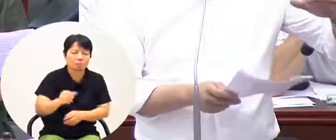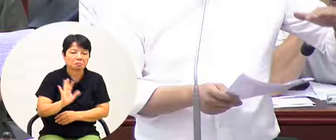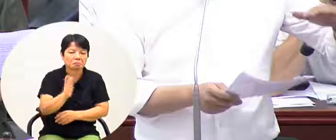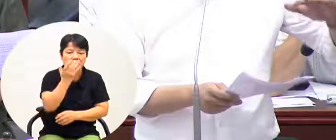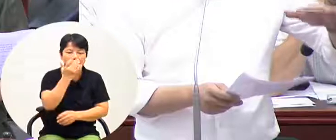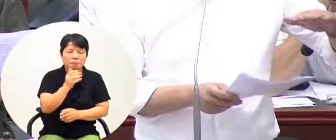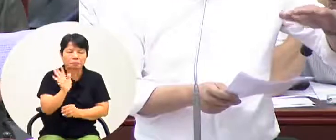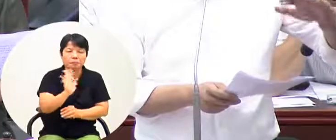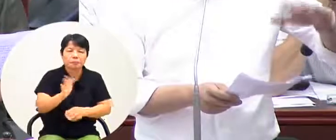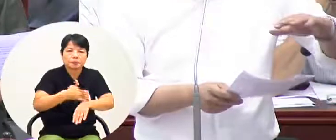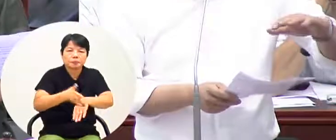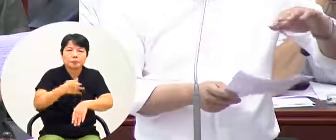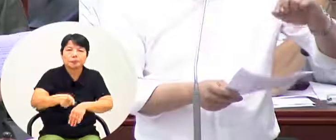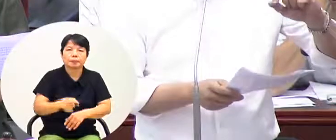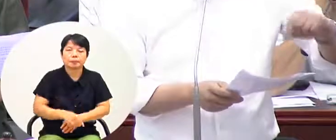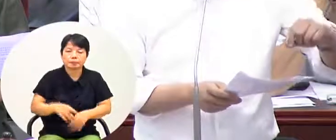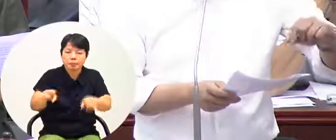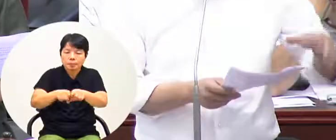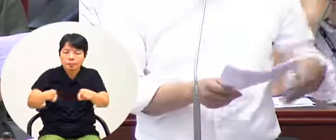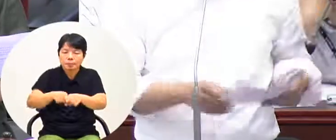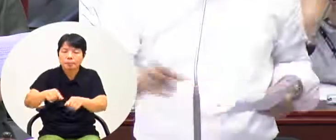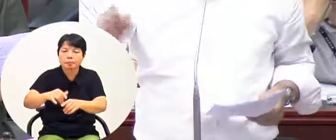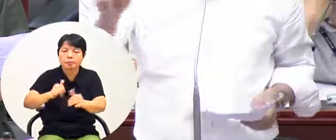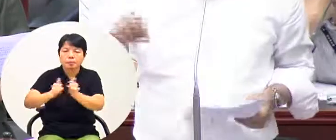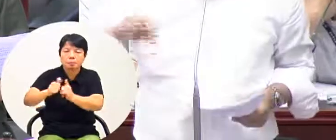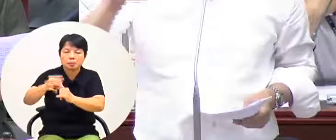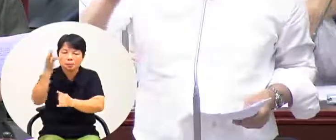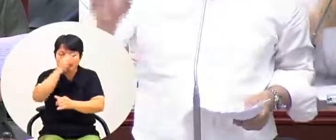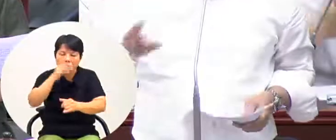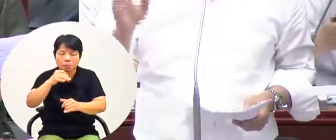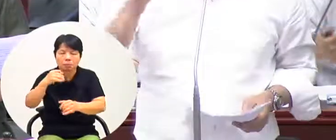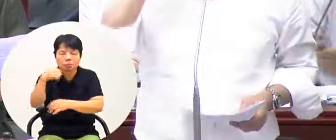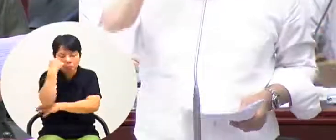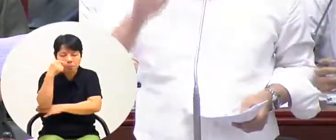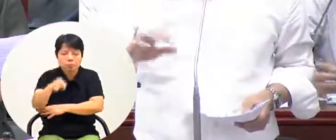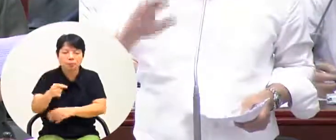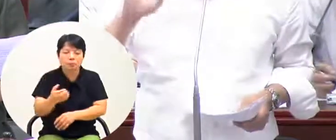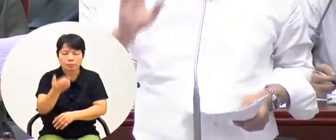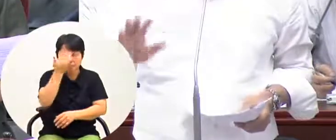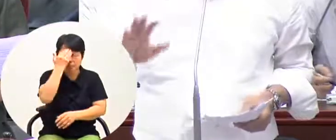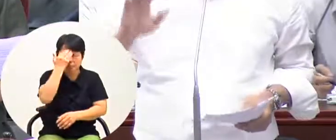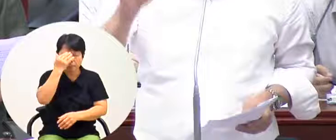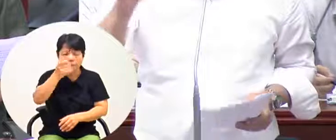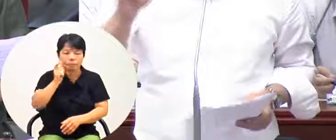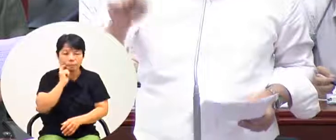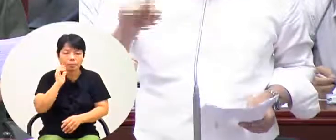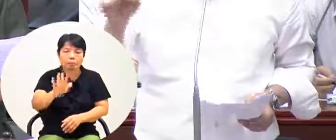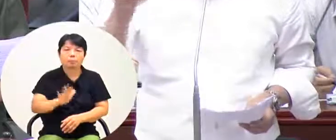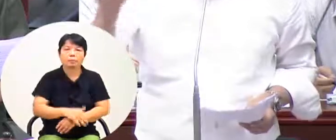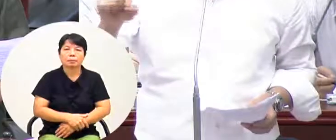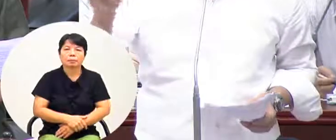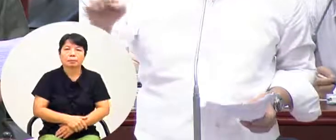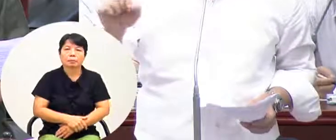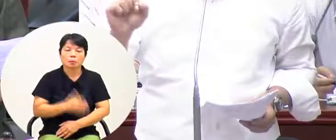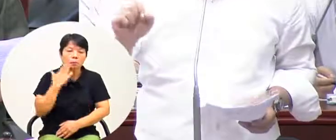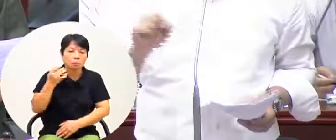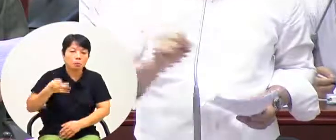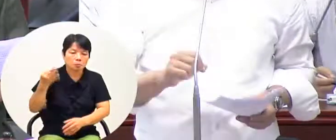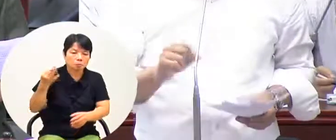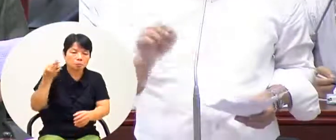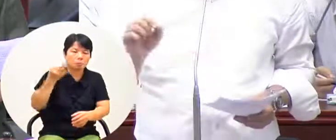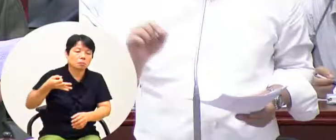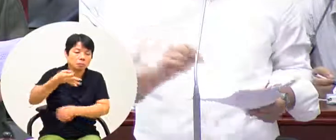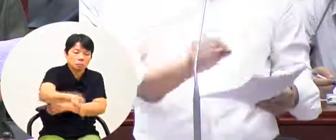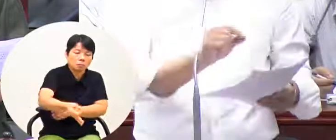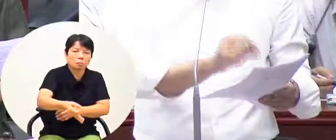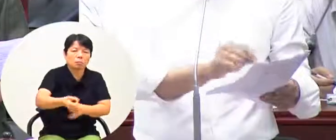市面上的房子要找去住的话，会有一些困难。那这些所谓的即使你给他钱，他租不到适合他们的